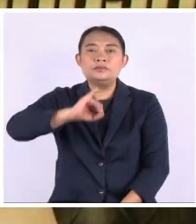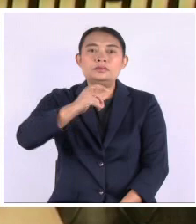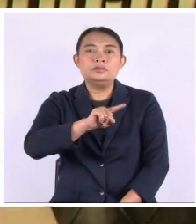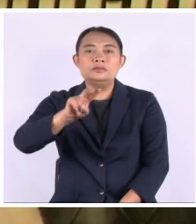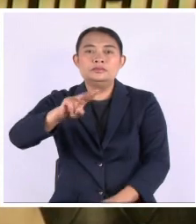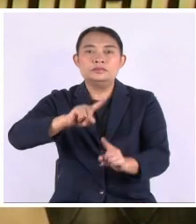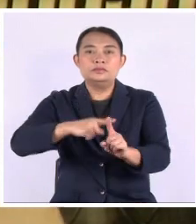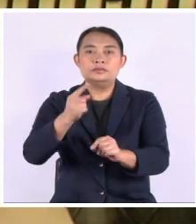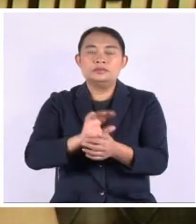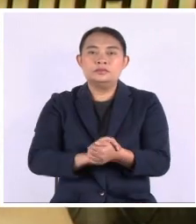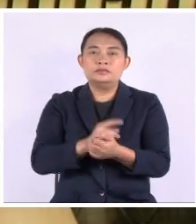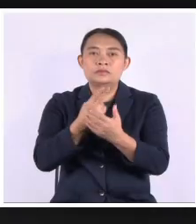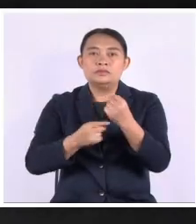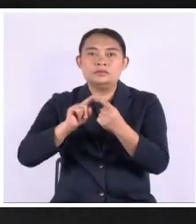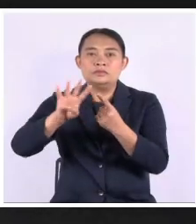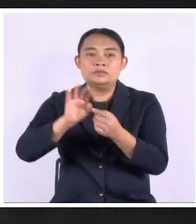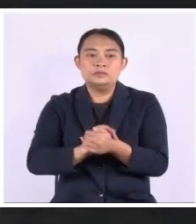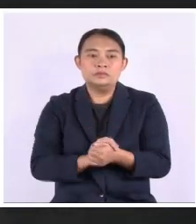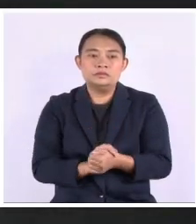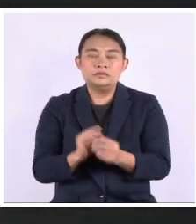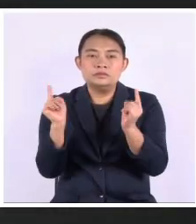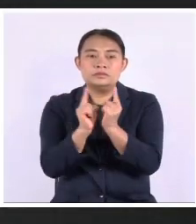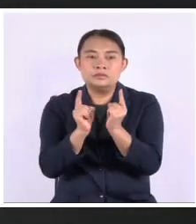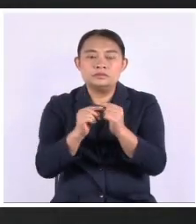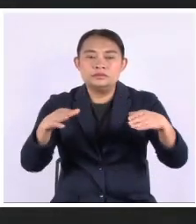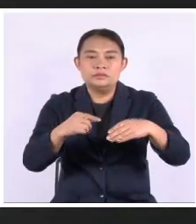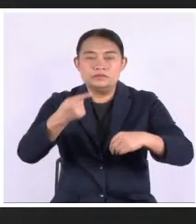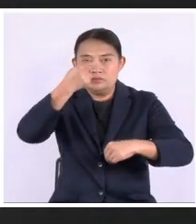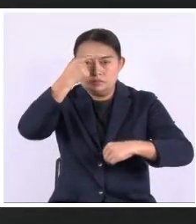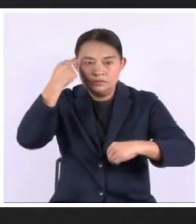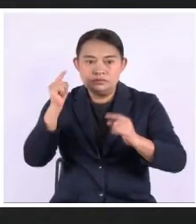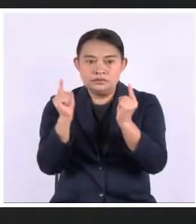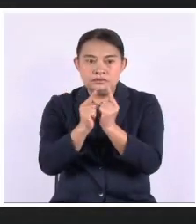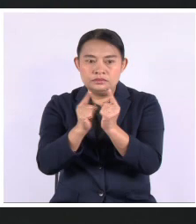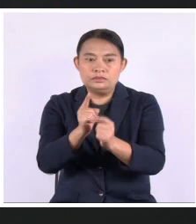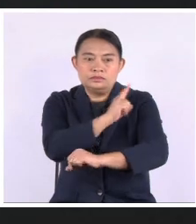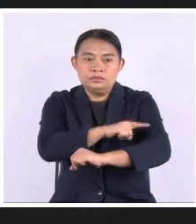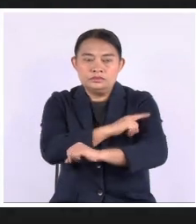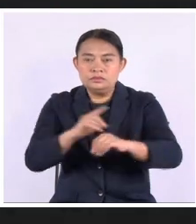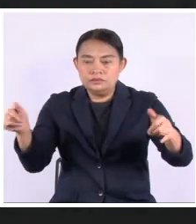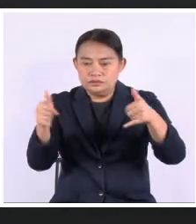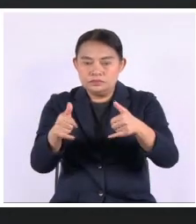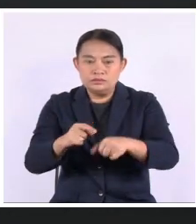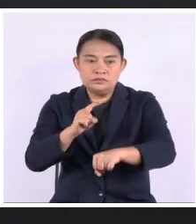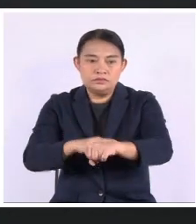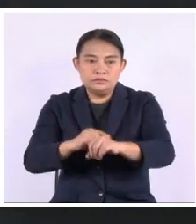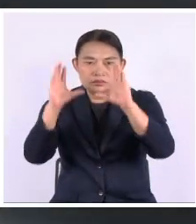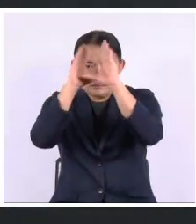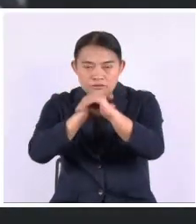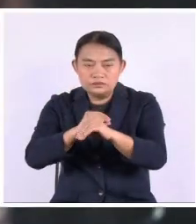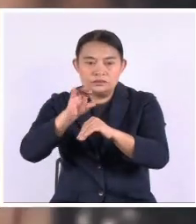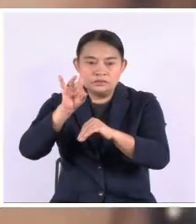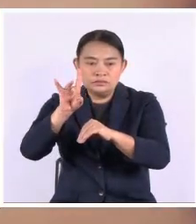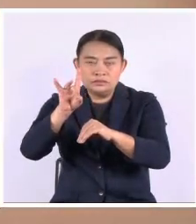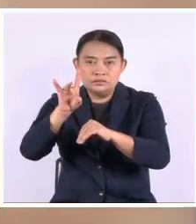พฤศจิกายนเป็นการเจอกันระหว่างเชียร์ทิฆัมพรจากจิ้มดำกับและเจี๊ยบลลนาจากจิ้มขาเวลาประมาณ 2ทุ่ม 5นาทีทางช่อง